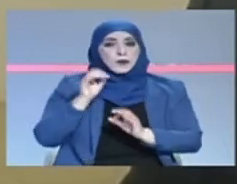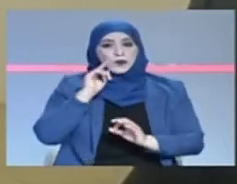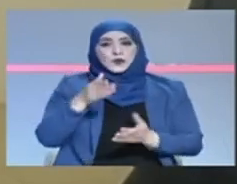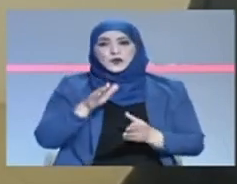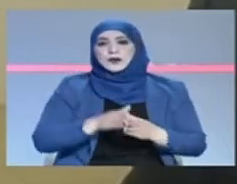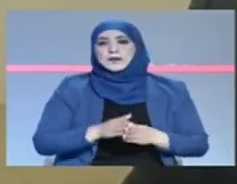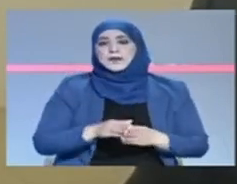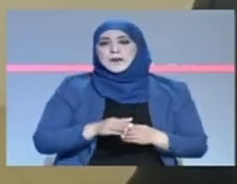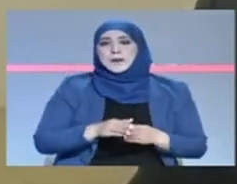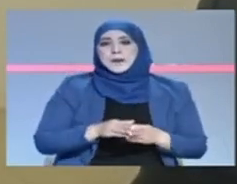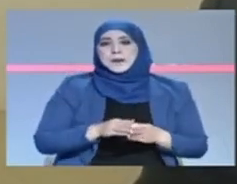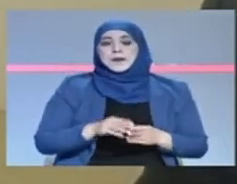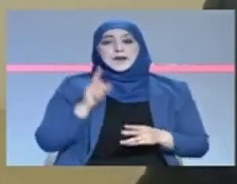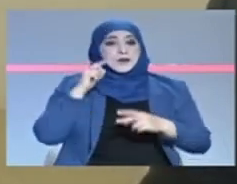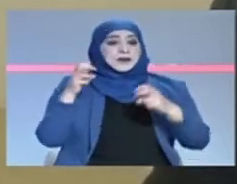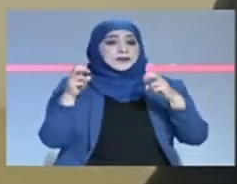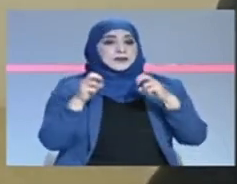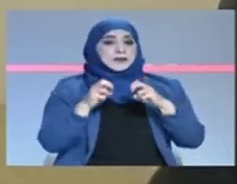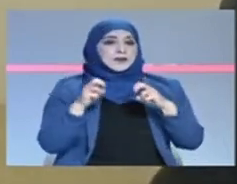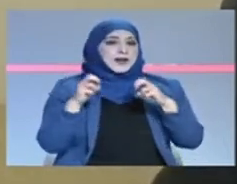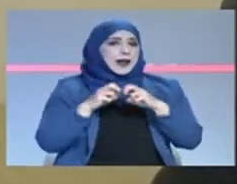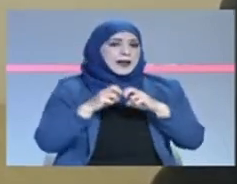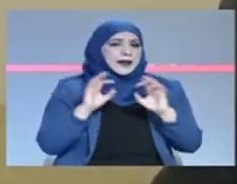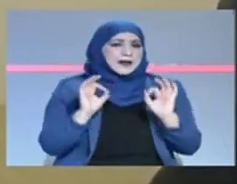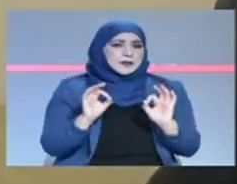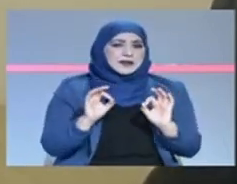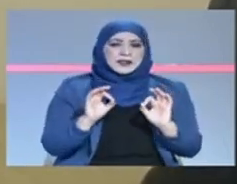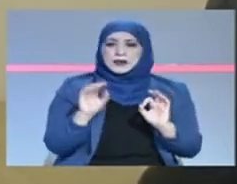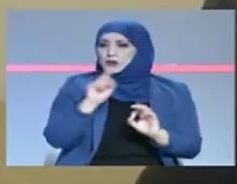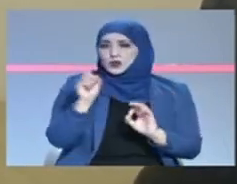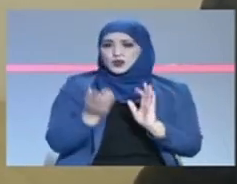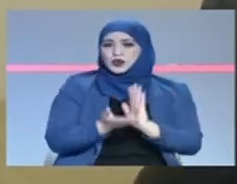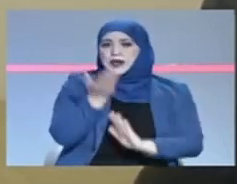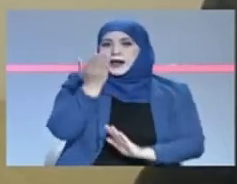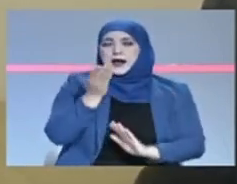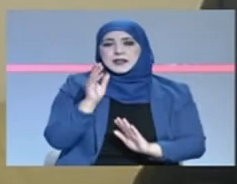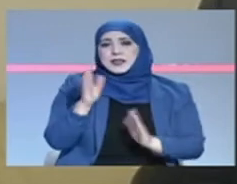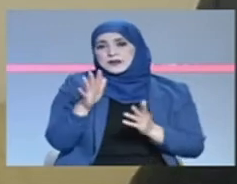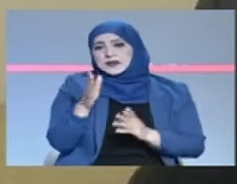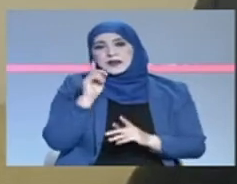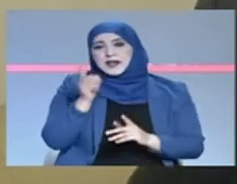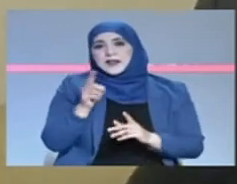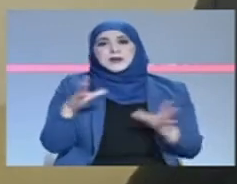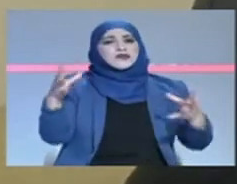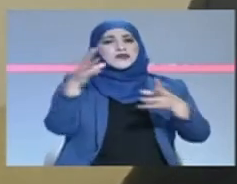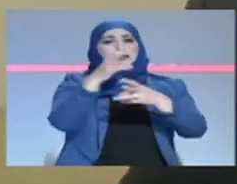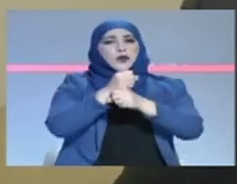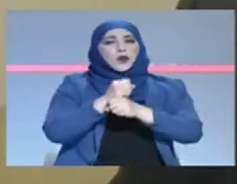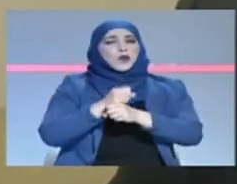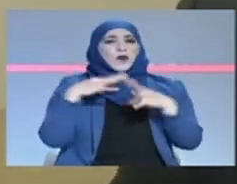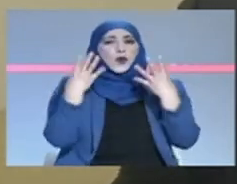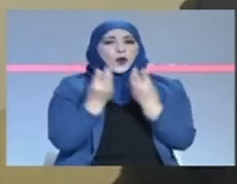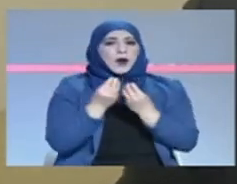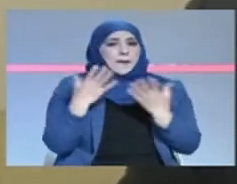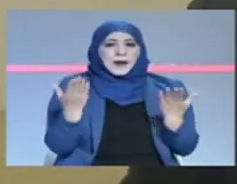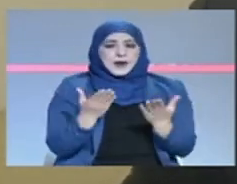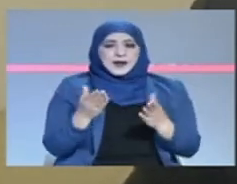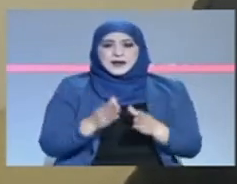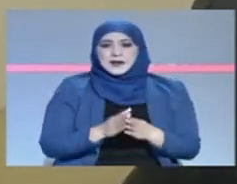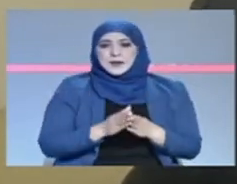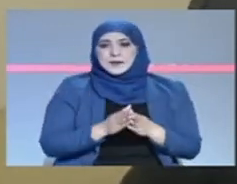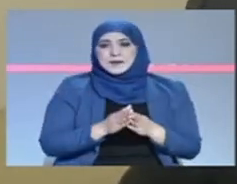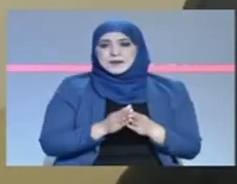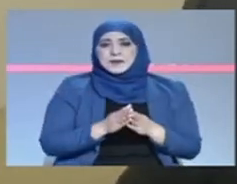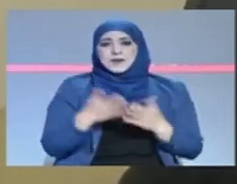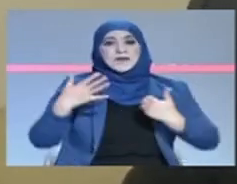المذابح الاسعار معناتها ماهيش مش تكون معناتها غاليه، مش تكون في حدود سعر الكلفه مع بعض هي مش ربح، معناتها اذا كان اعتبروا